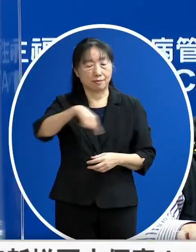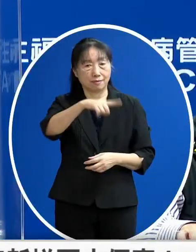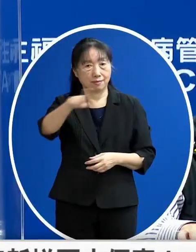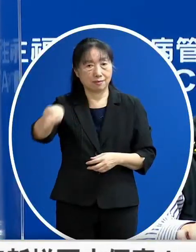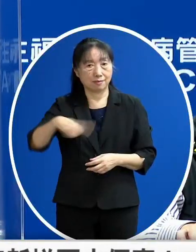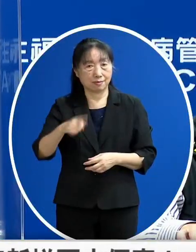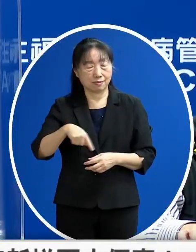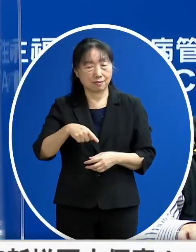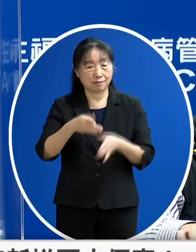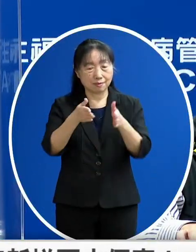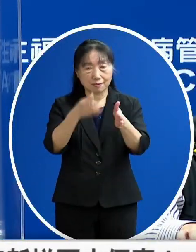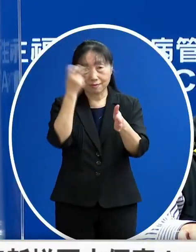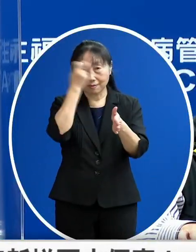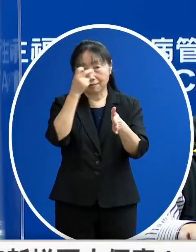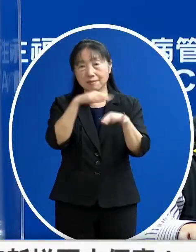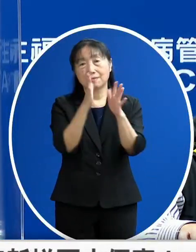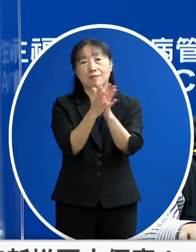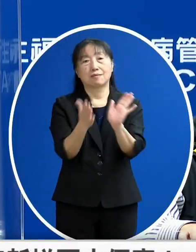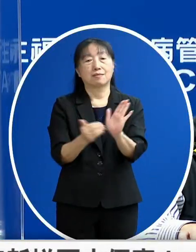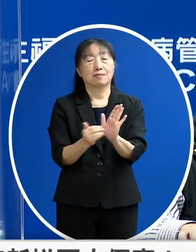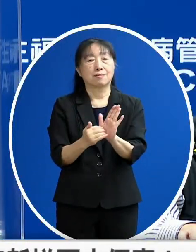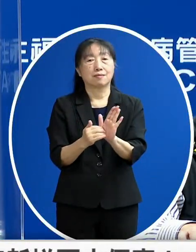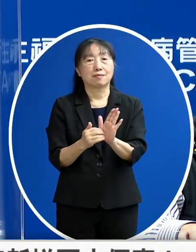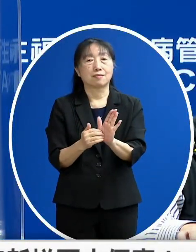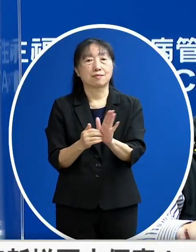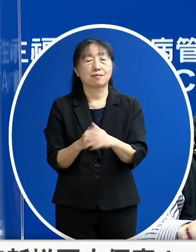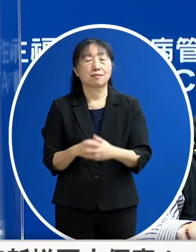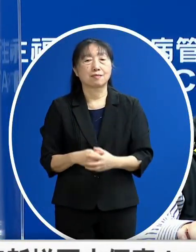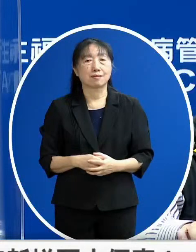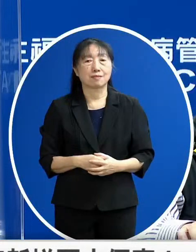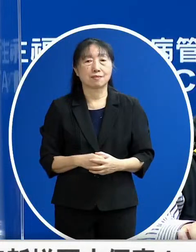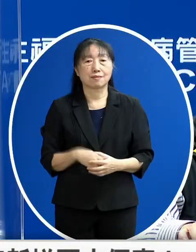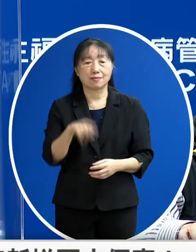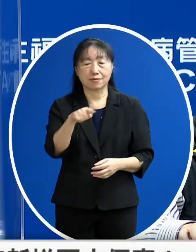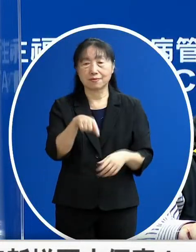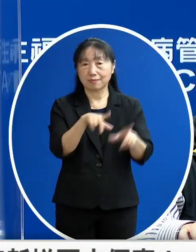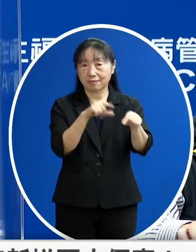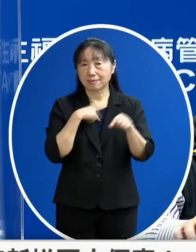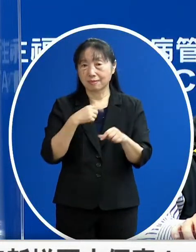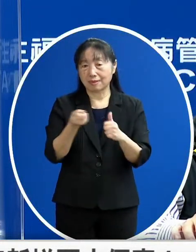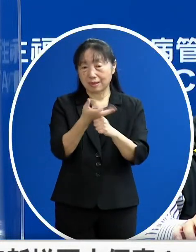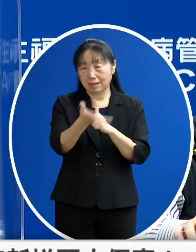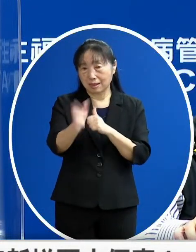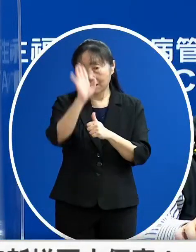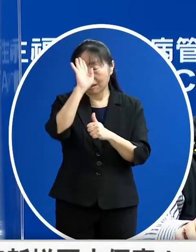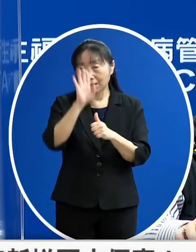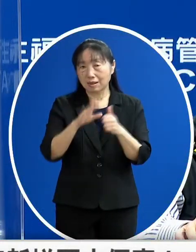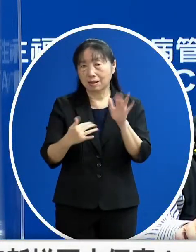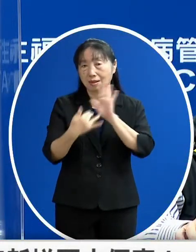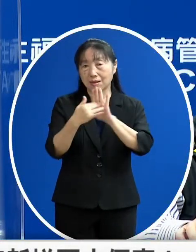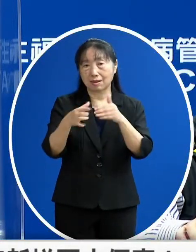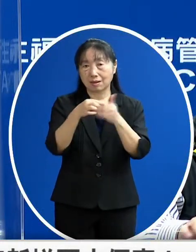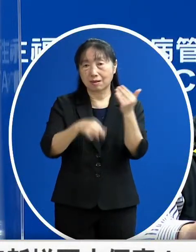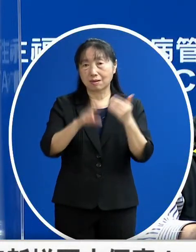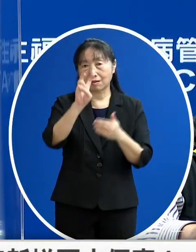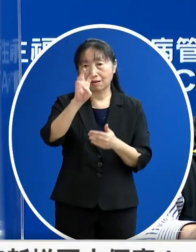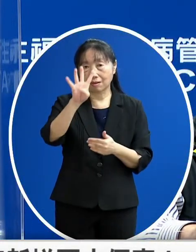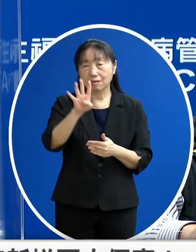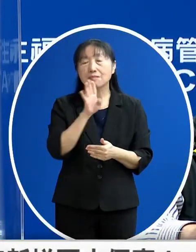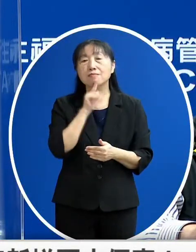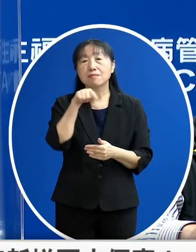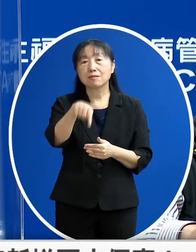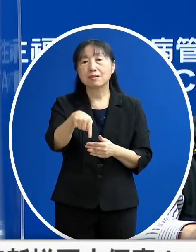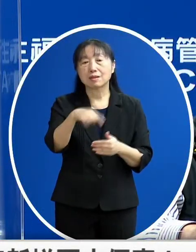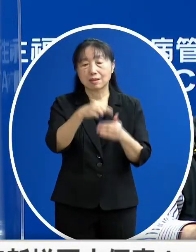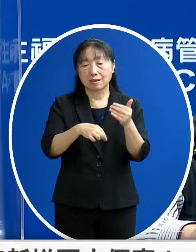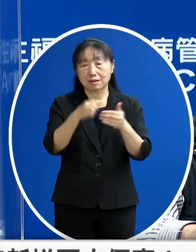整体的检视已经完成。那我们给中医院就是依照传染病防治法第34条第69条